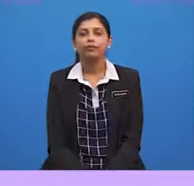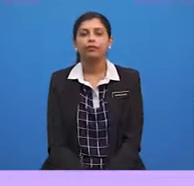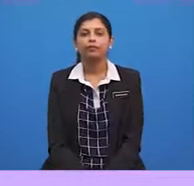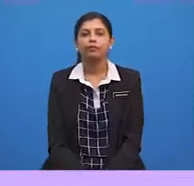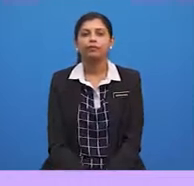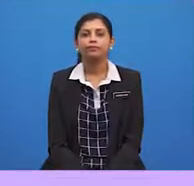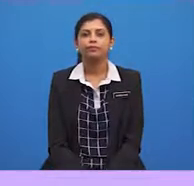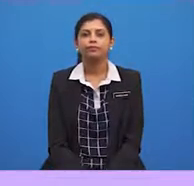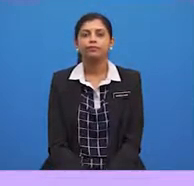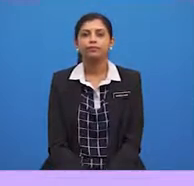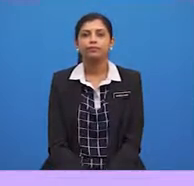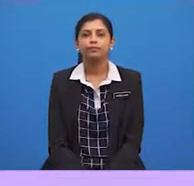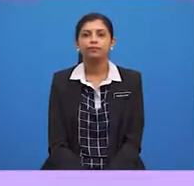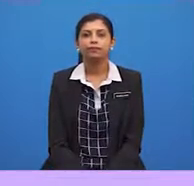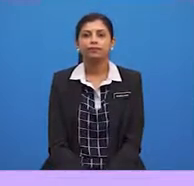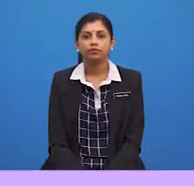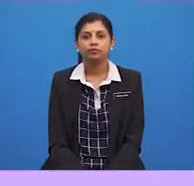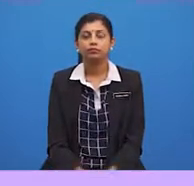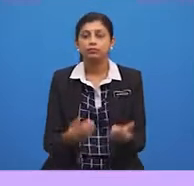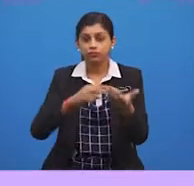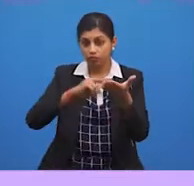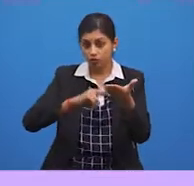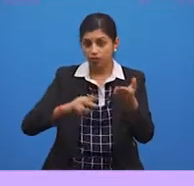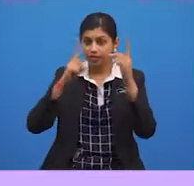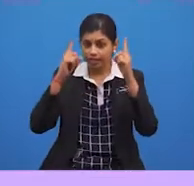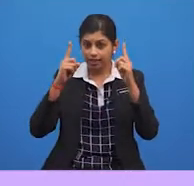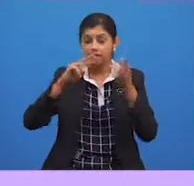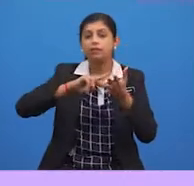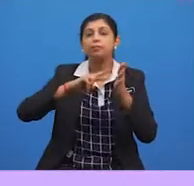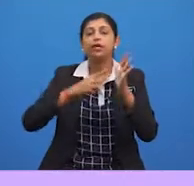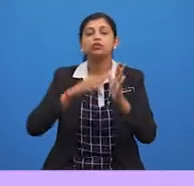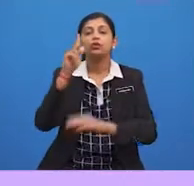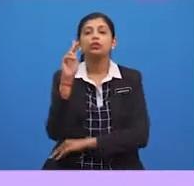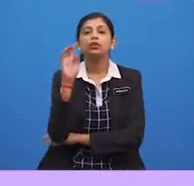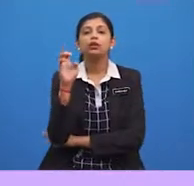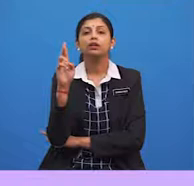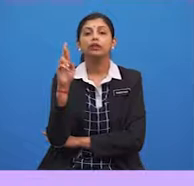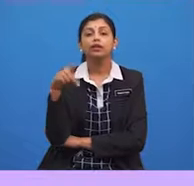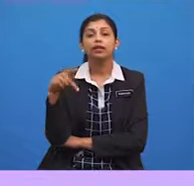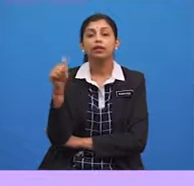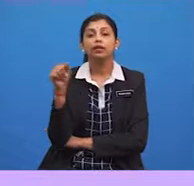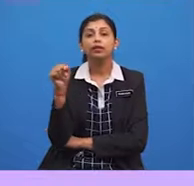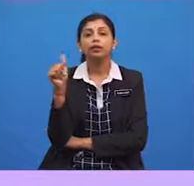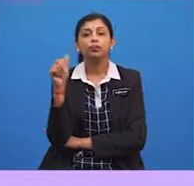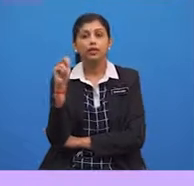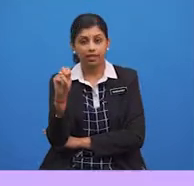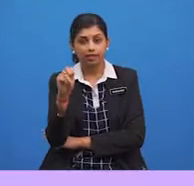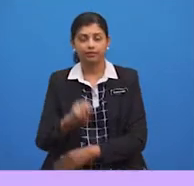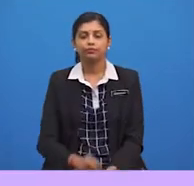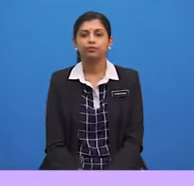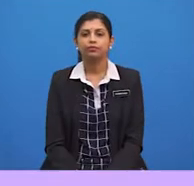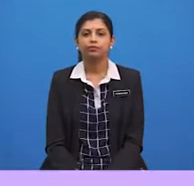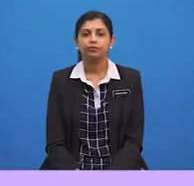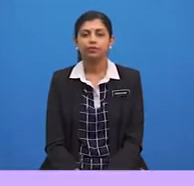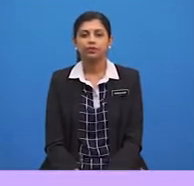terhasil daripada pemeluapan wap air di udara yang jatuh di atas